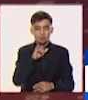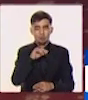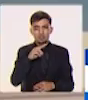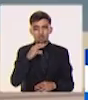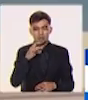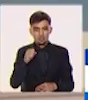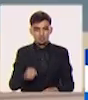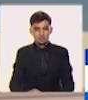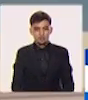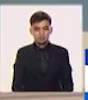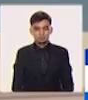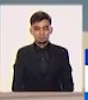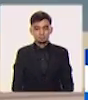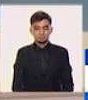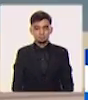Әбдіқалықова.